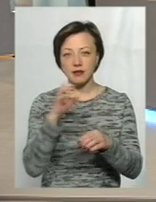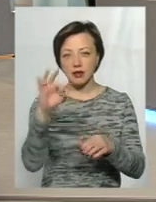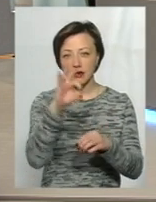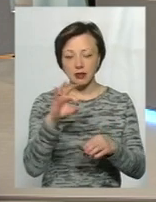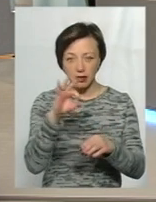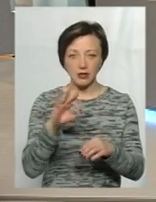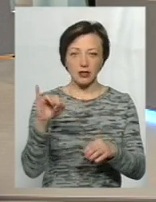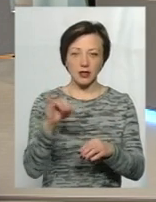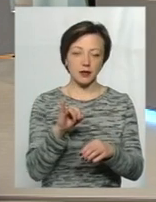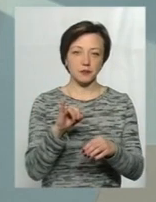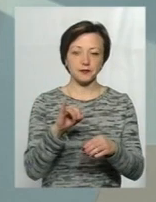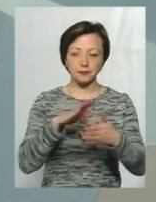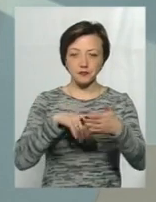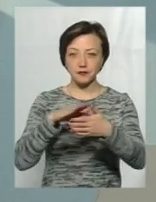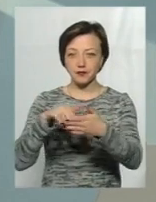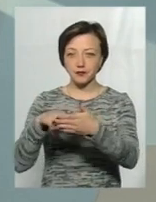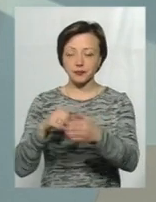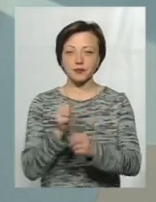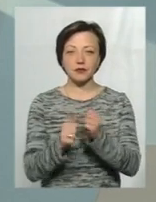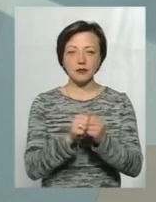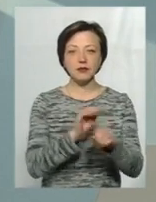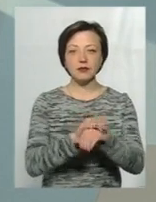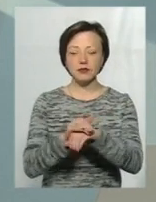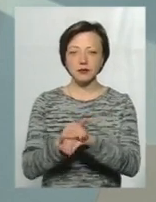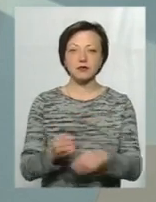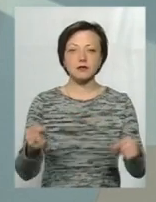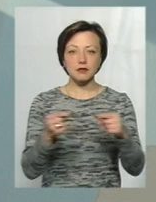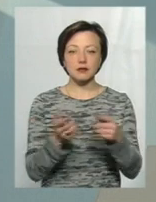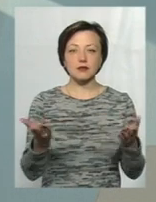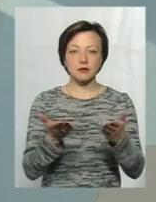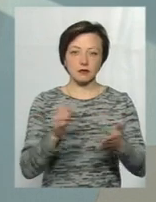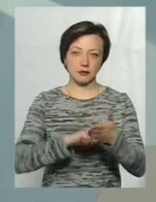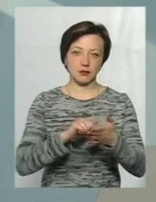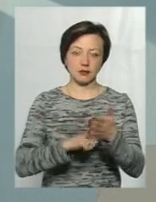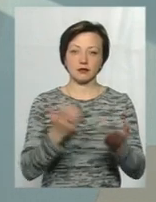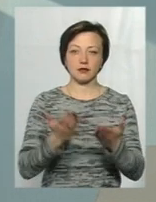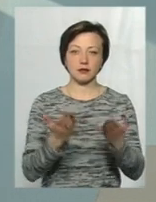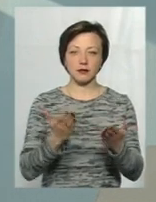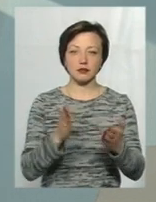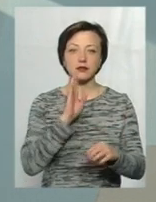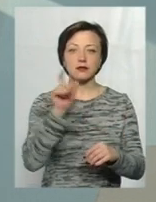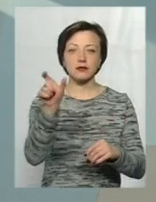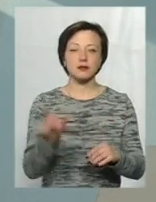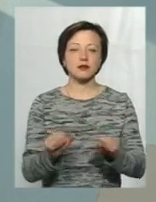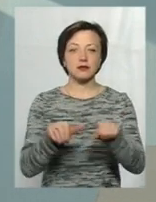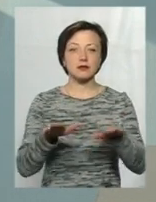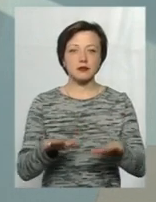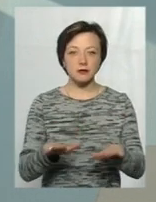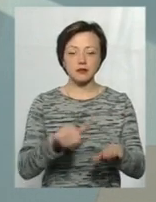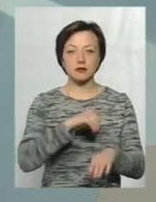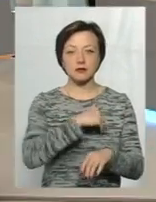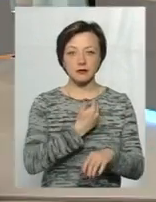і виключаючи кожен фактор, ми визначаємо, яка ж причина. Якщо жінка собі вирішує, що вона